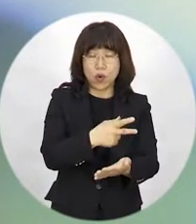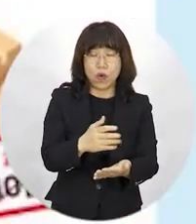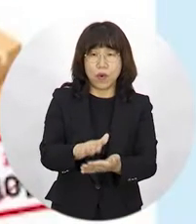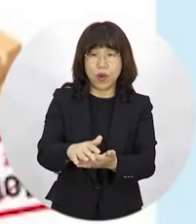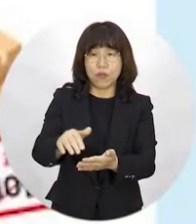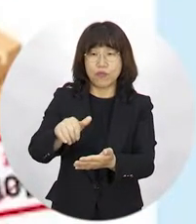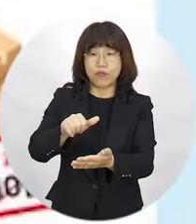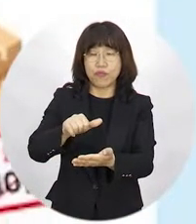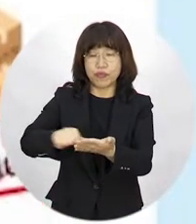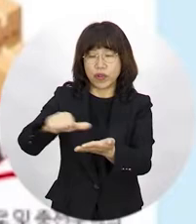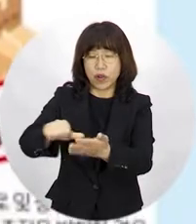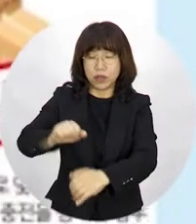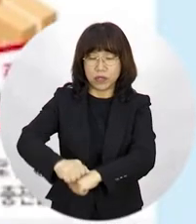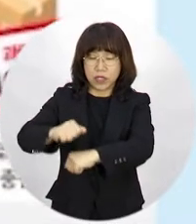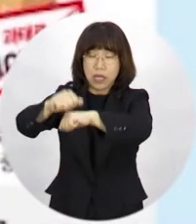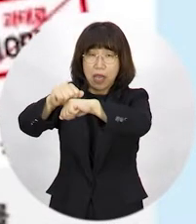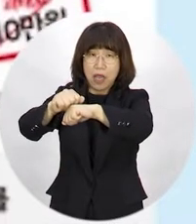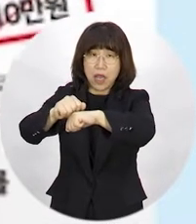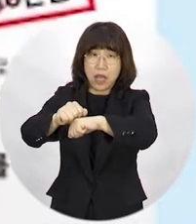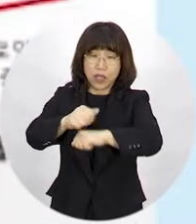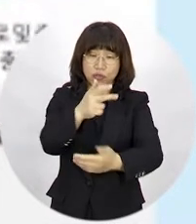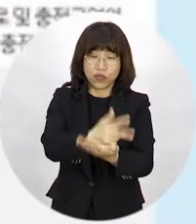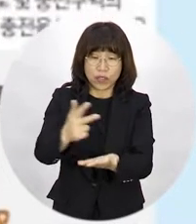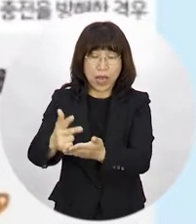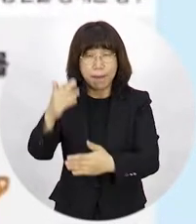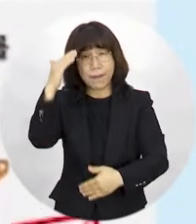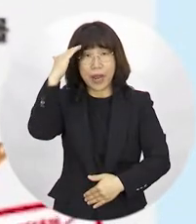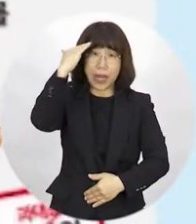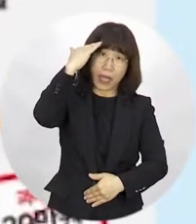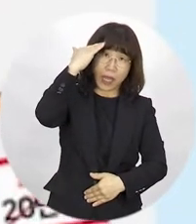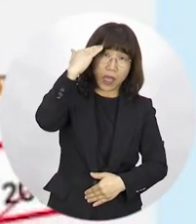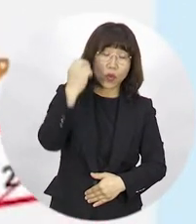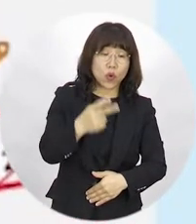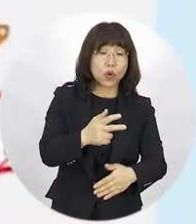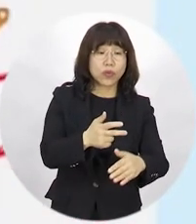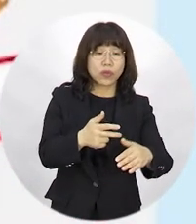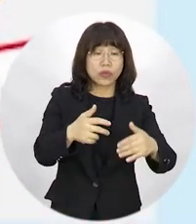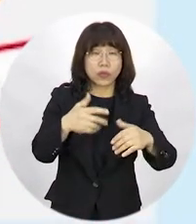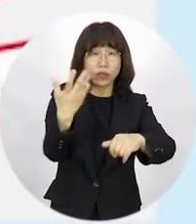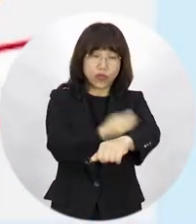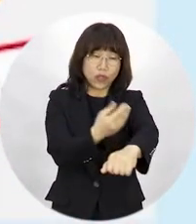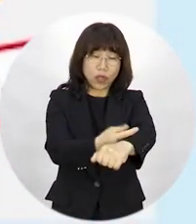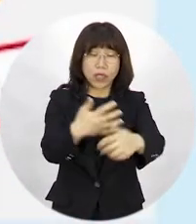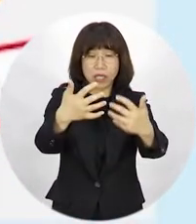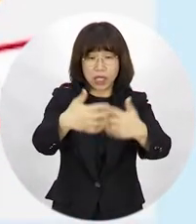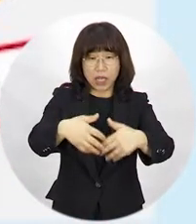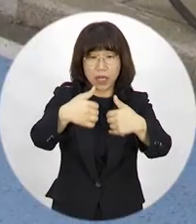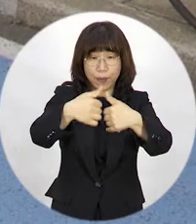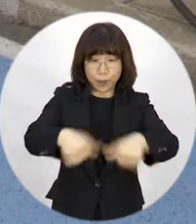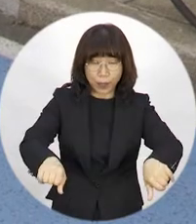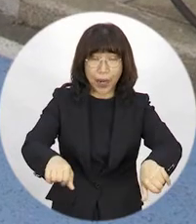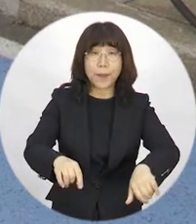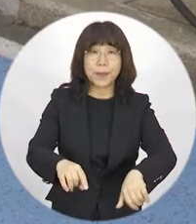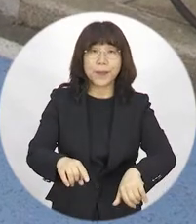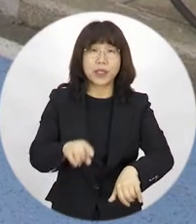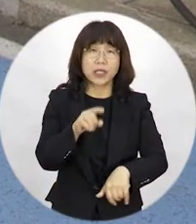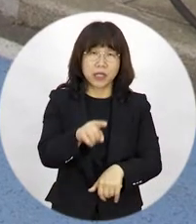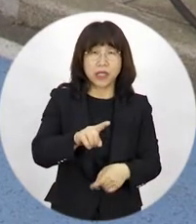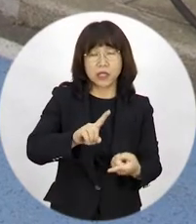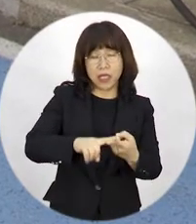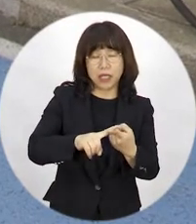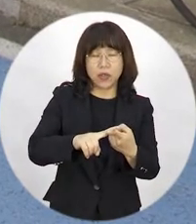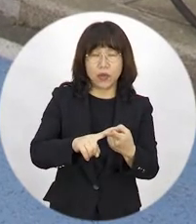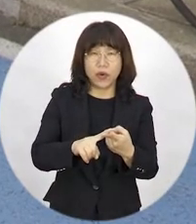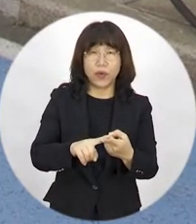쌓거나 진입을 방해하는 행위 또 충전 시설을 고의로 훼손하는 행위 등입니다 한편 전기차 충전